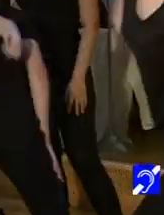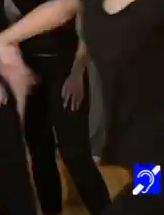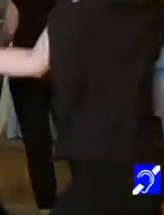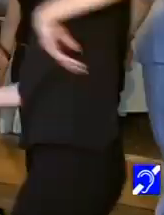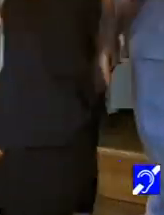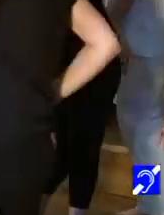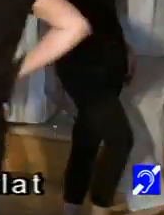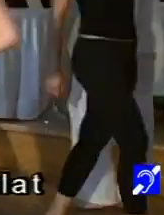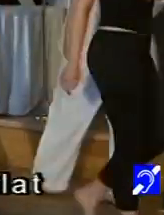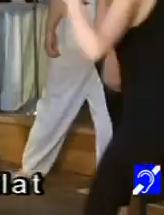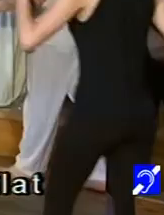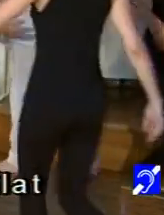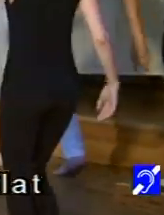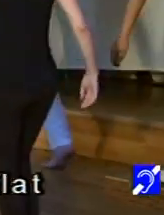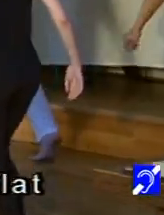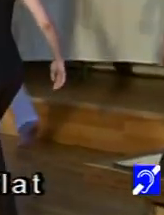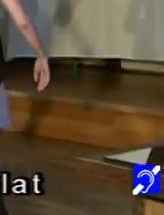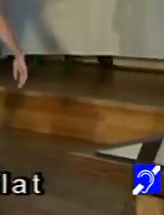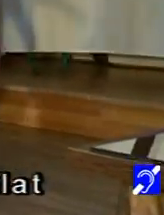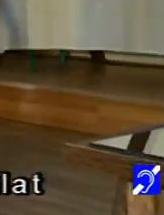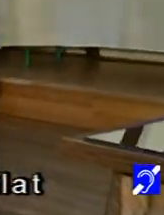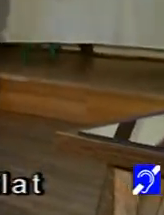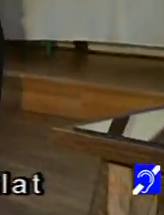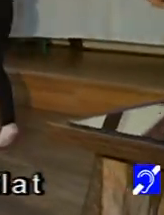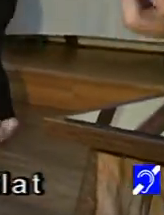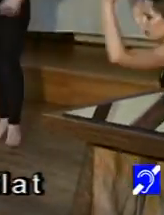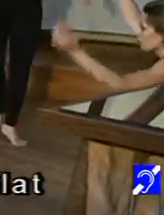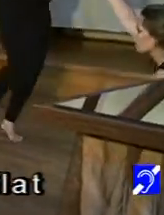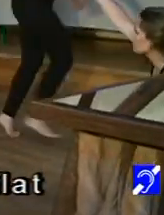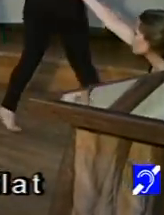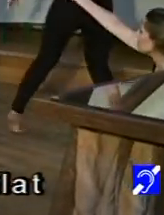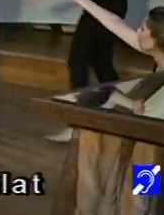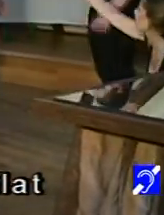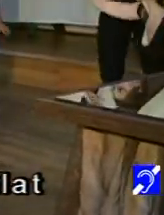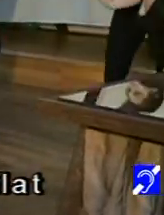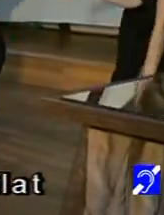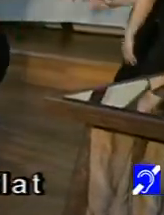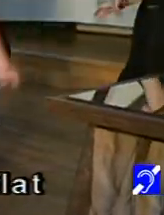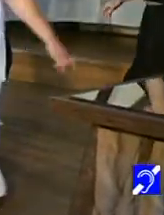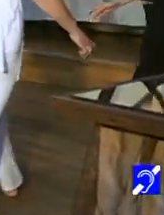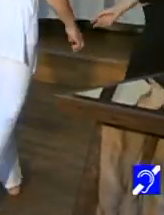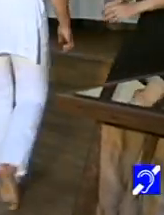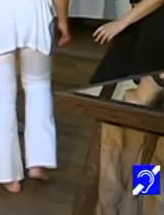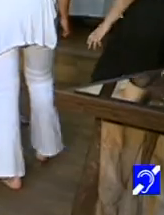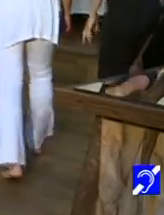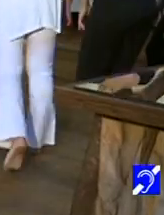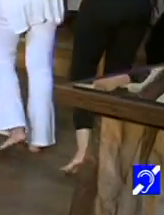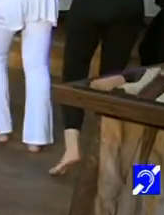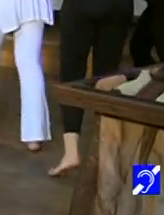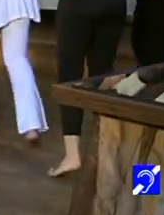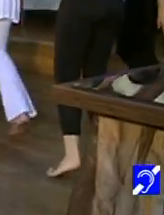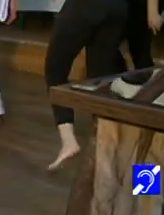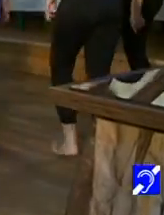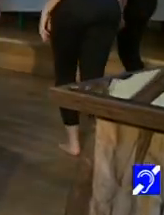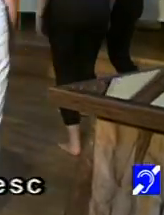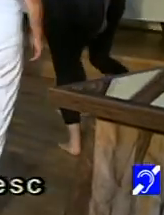das, wie man sich selbst präsentiert vor anderen Leuten. Und im Unterricht, es gibt so viele Spiele und Übungen, die man im Unterricht